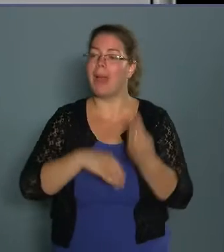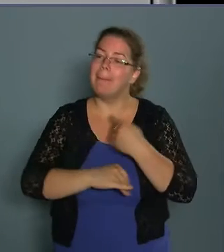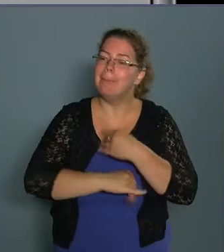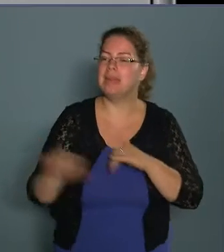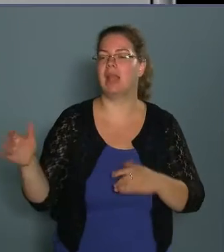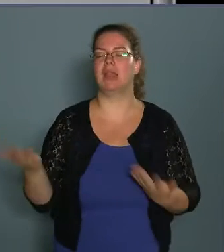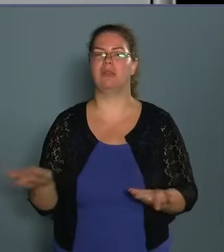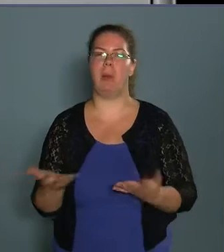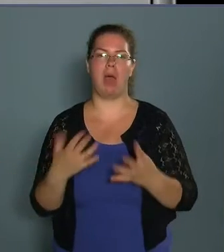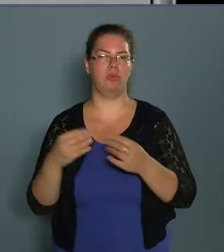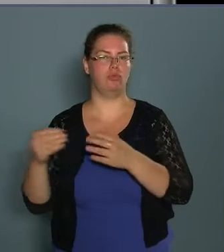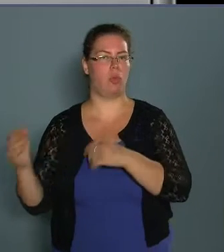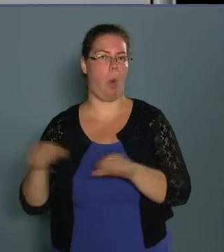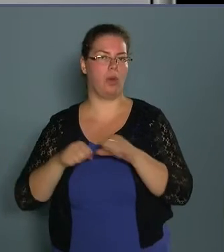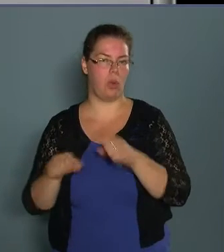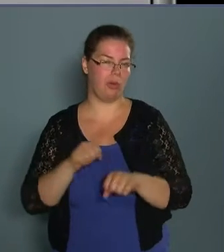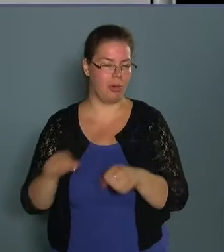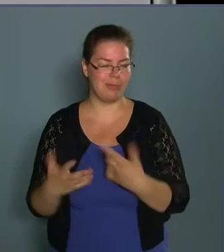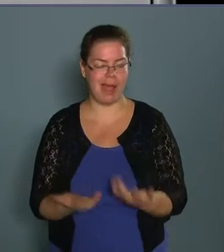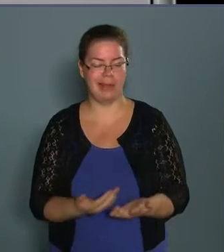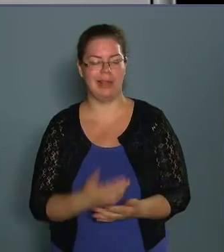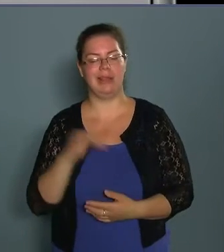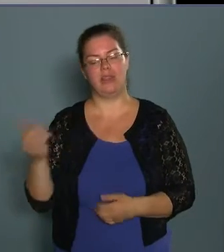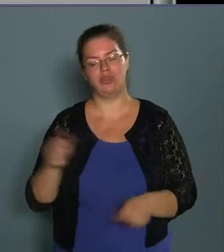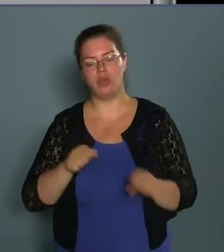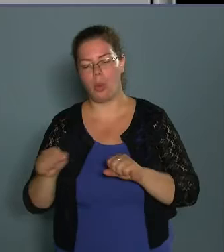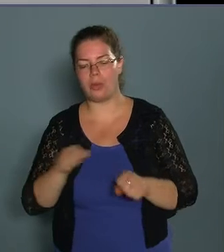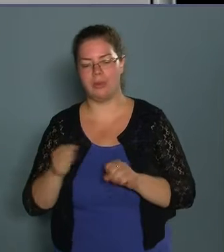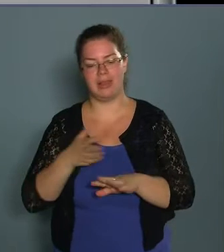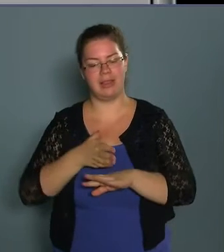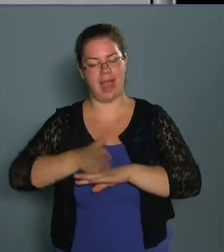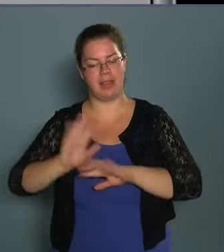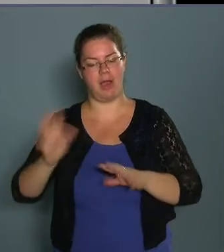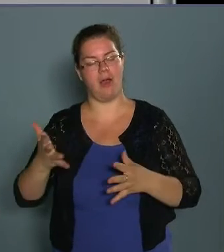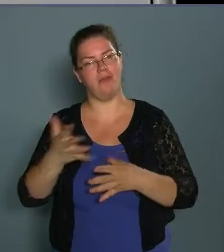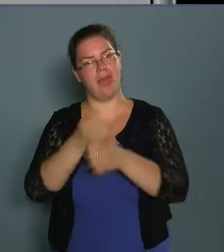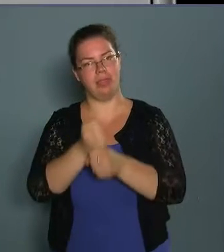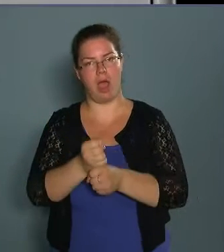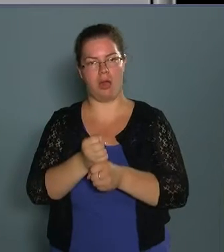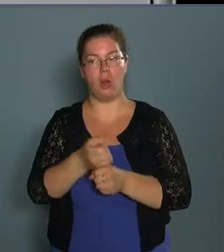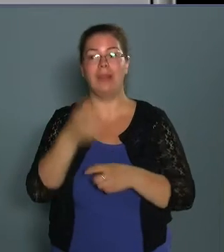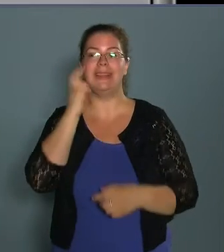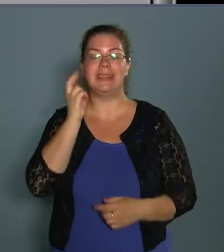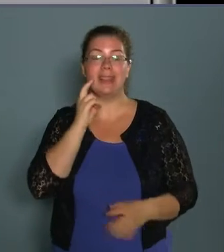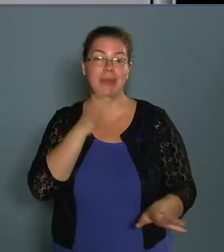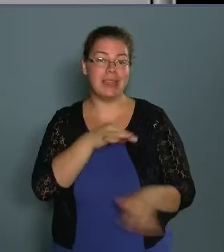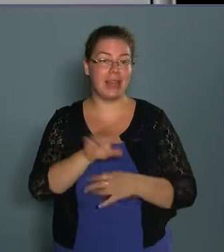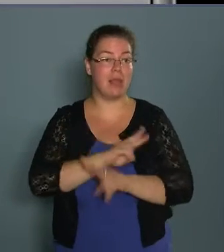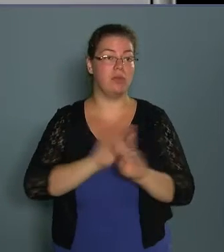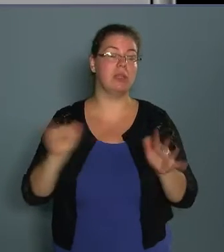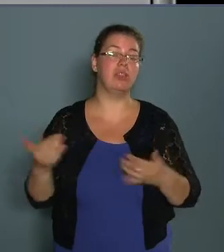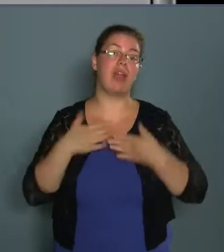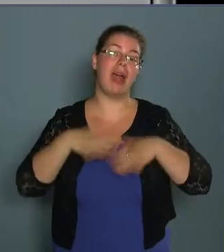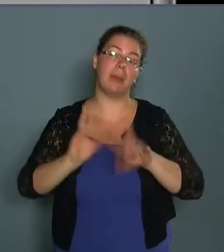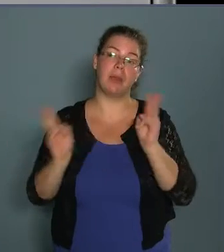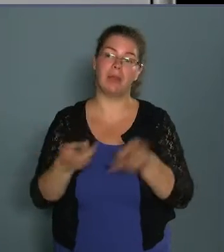évben azért nagyon sok önkormányzati és önkormányzat által fenntartott intézményi rendezvény van, és